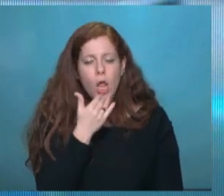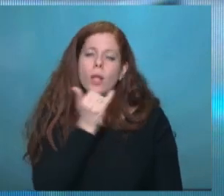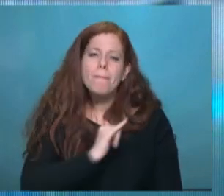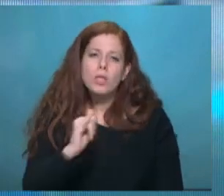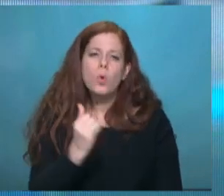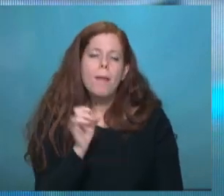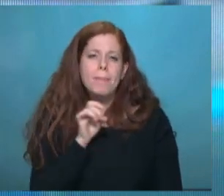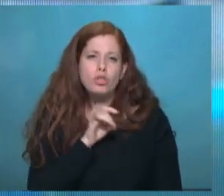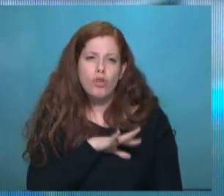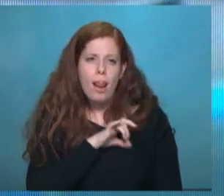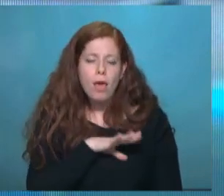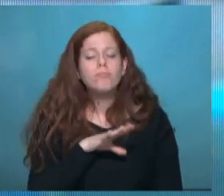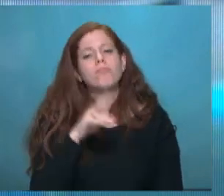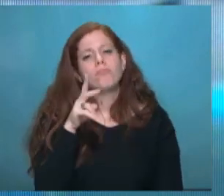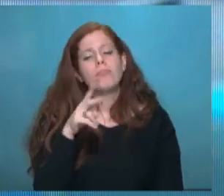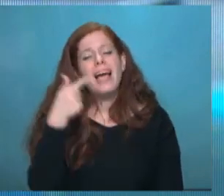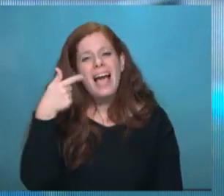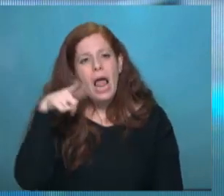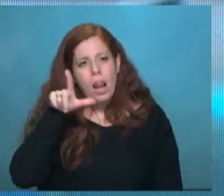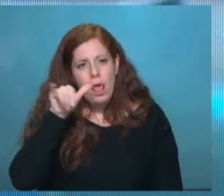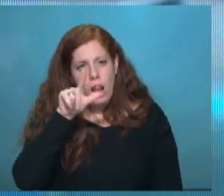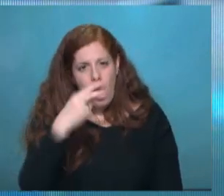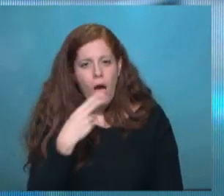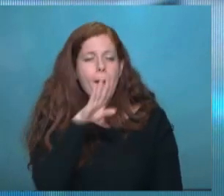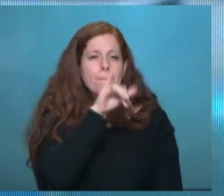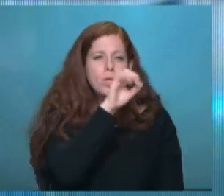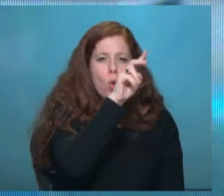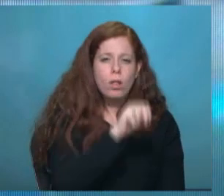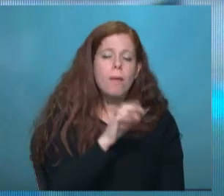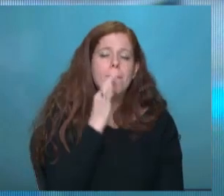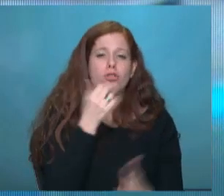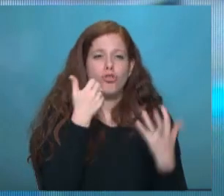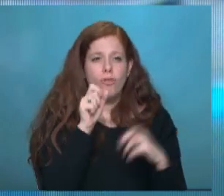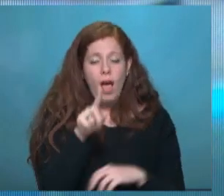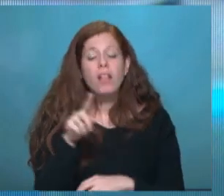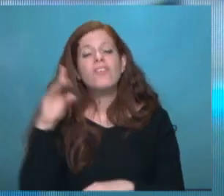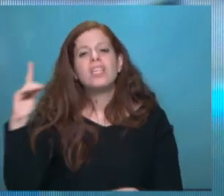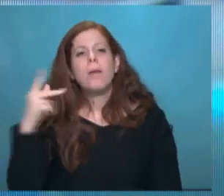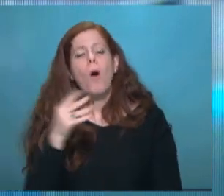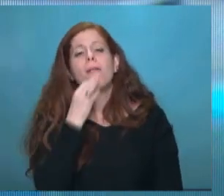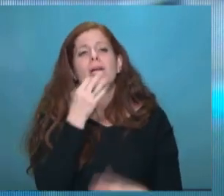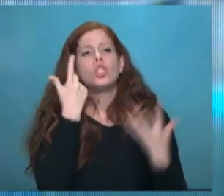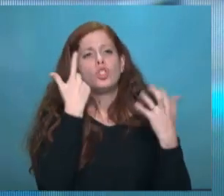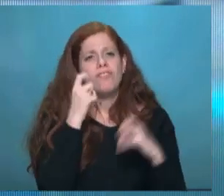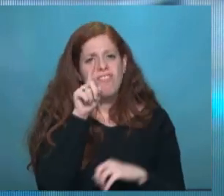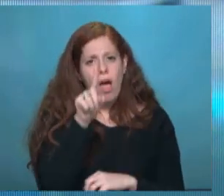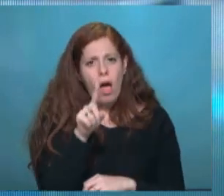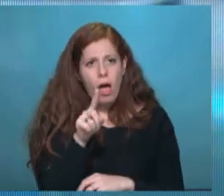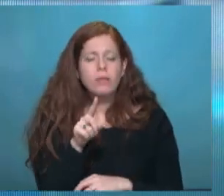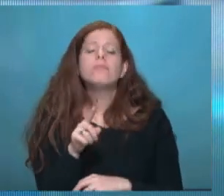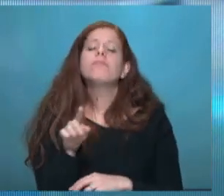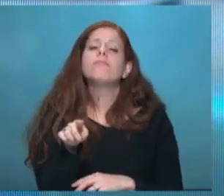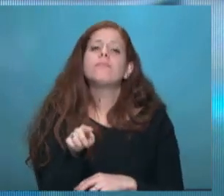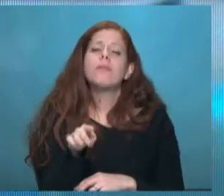טבע בצ'ילה. גלילה ביטון, בת 61 מנשר, ודינה פורט, בת 71 מרשפון. באירוע הקשה הזה נפצעו